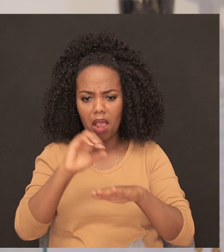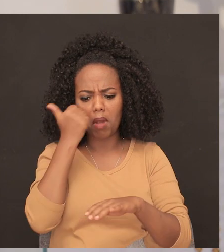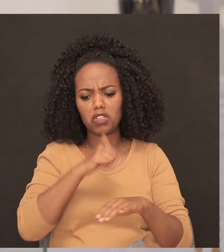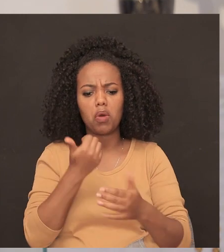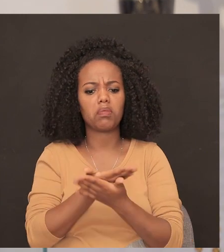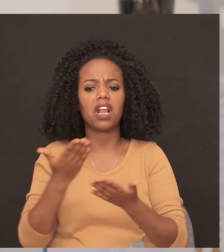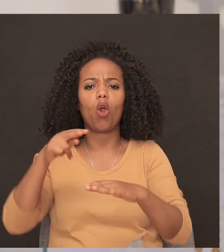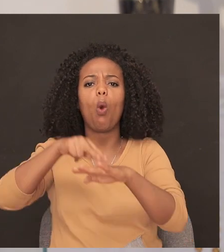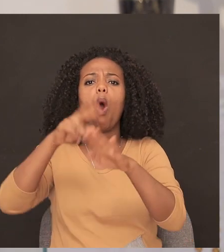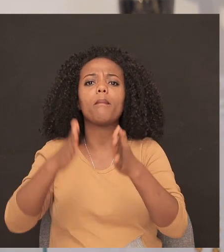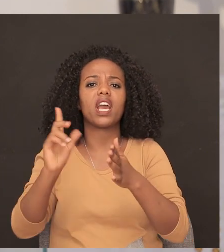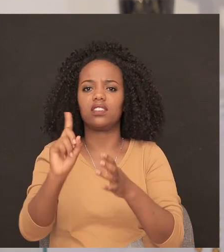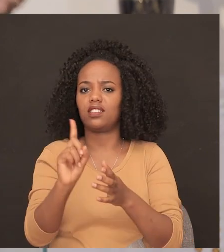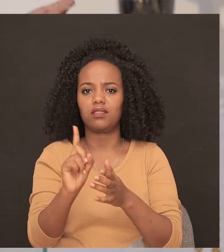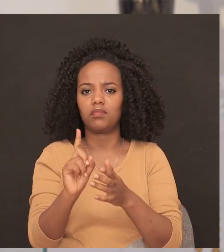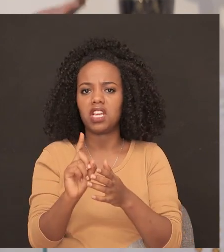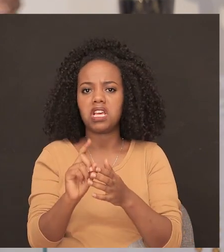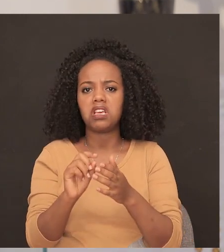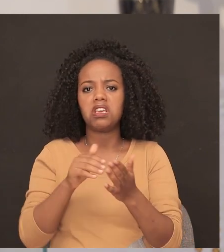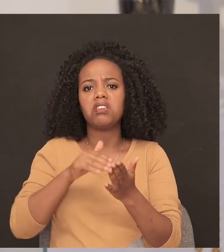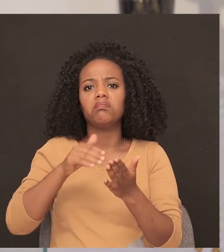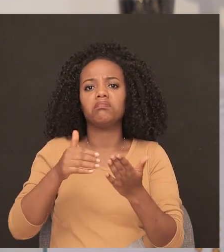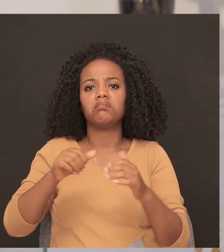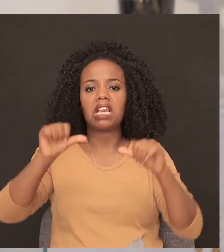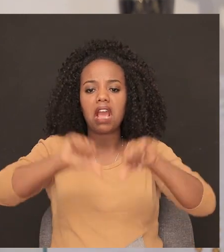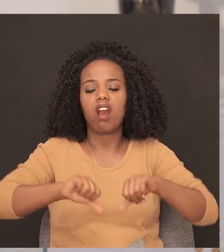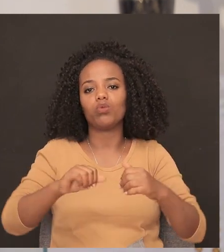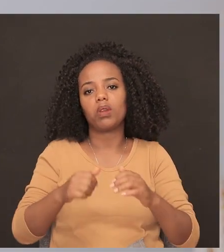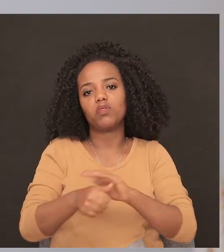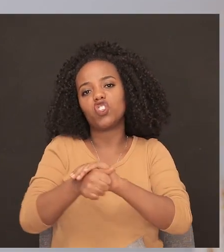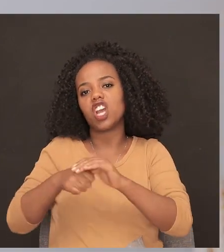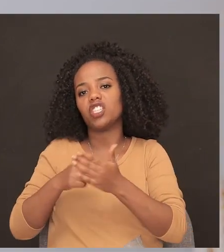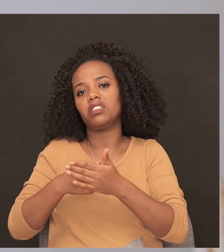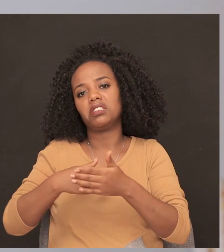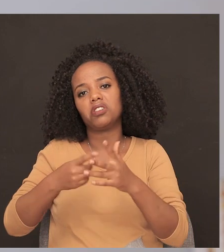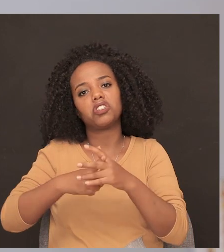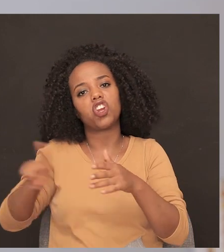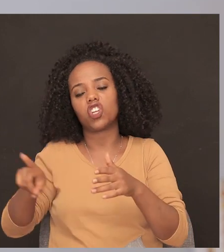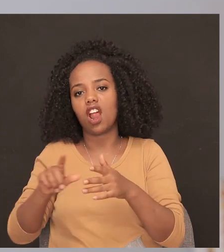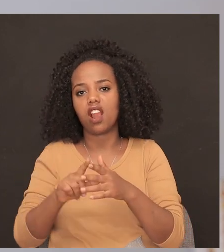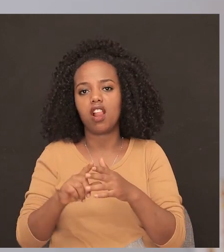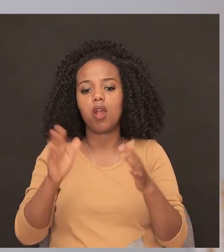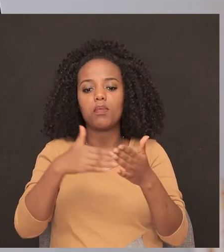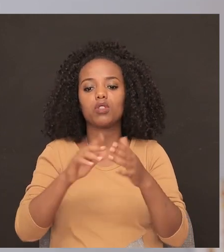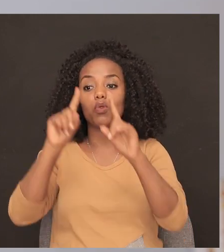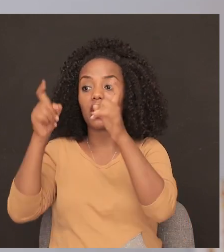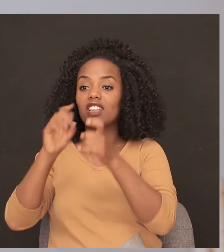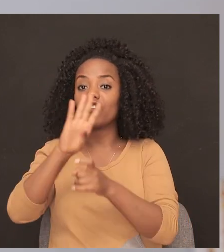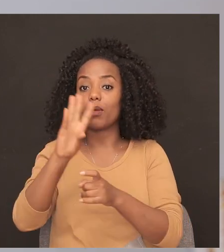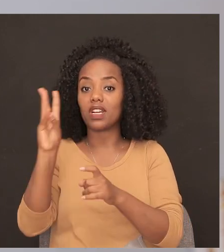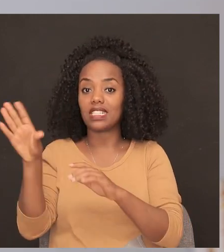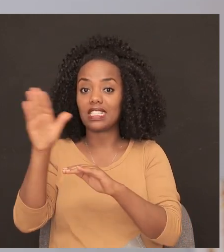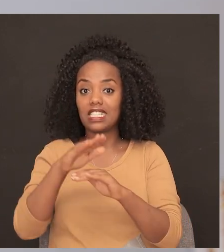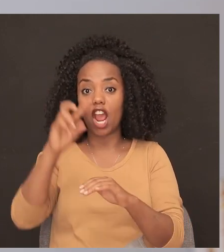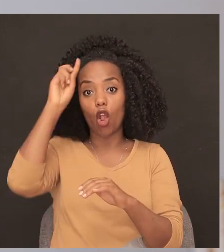ቋሚ አይደለምና እንደውም ይከዳል ይሸሻልና። ይህንን ነው በተለይ በመዝሙር በቅንፍ 46 ላይ የቆሬ